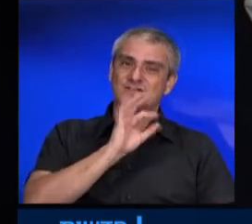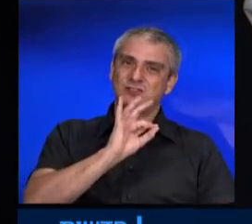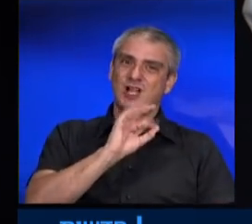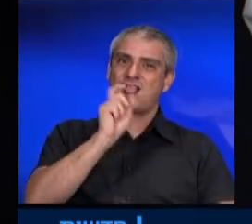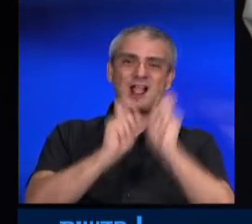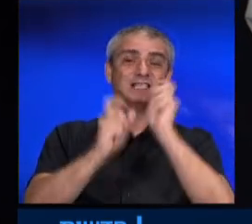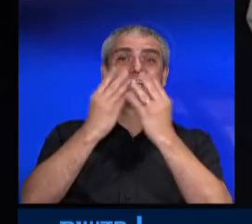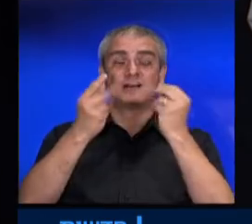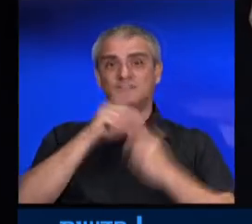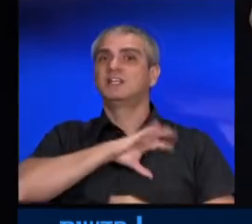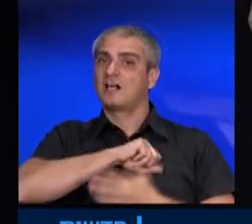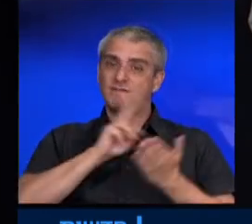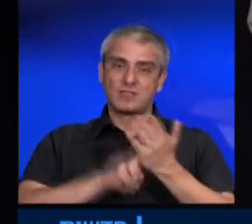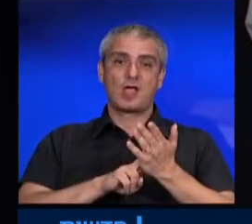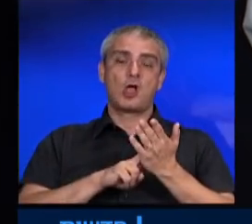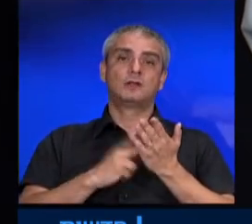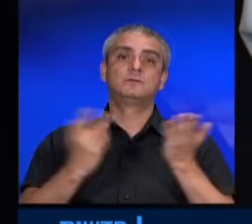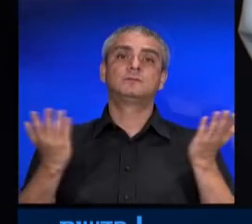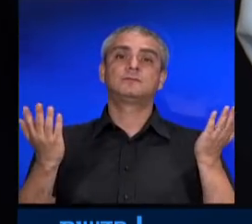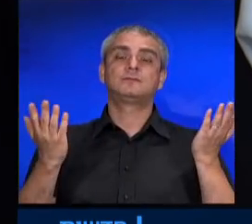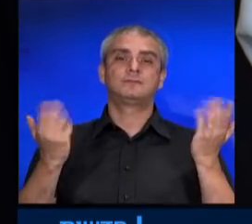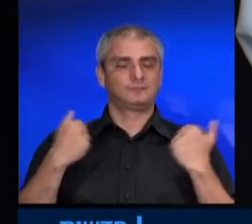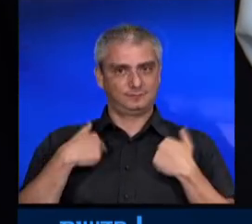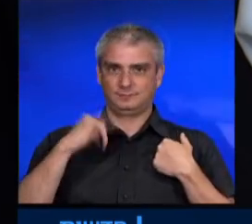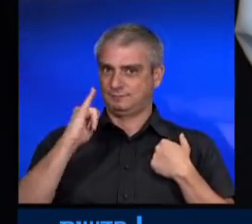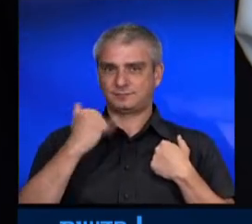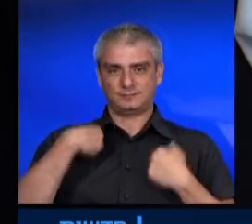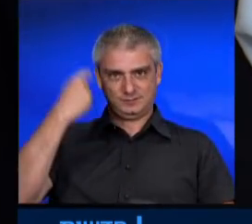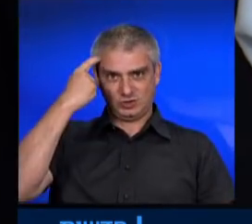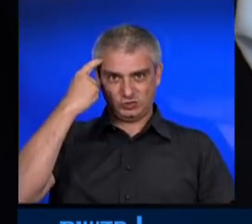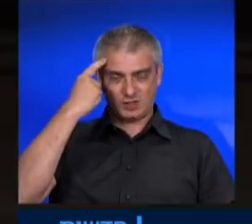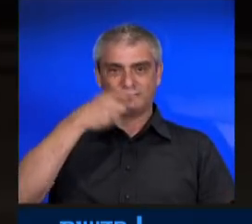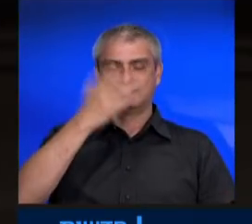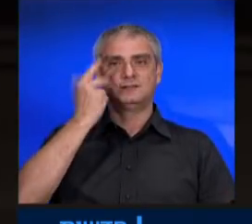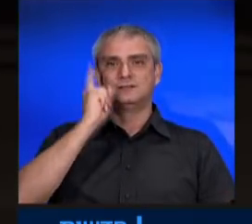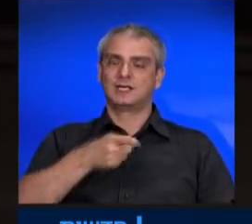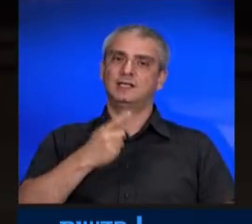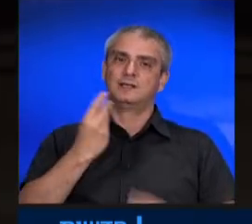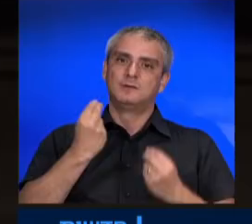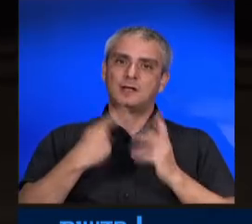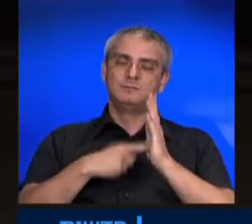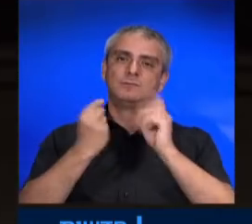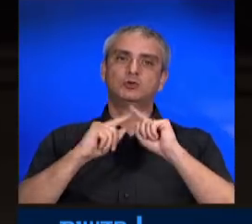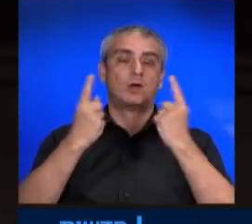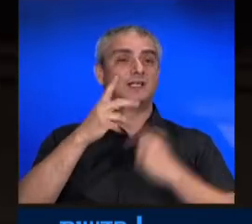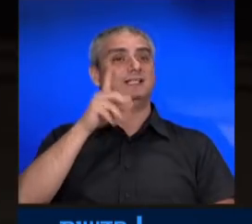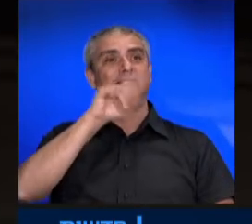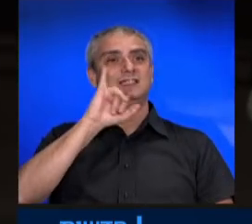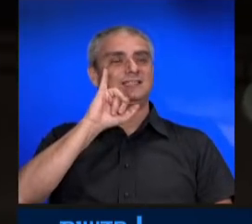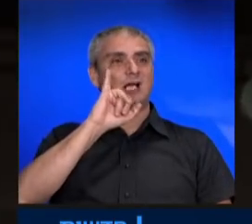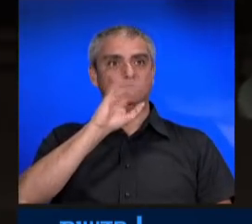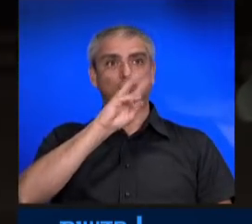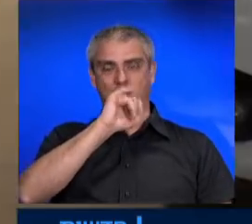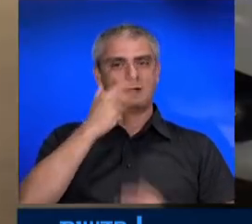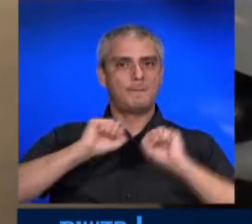רבים, וזה כאב נכון ומוצדק. אני בהחלט חושב שזה היה צריך להיראות אחרת. יזהר שי היה פעיל מאוד במאבק